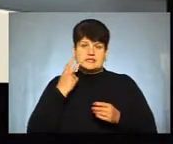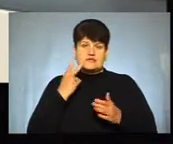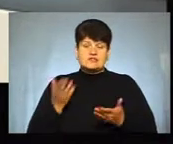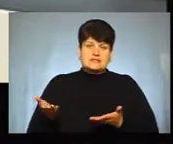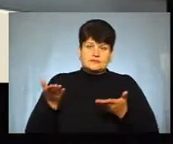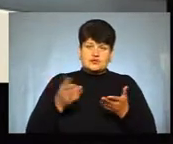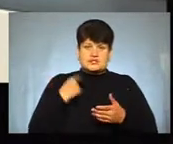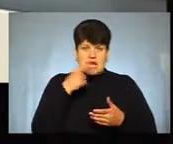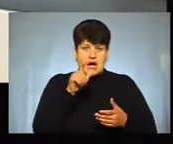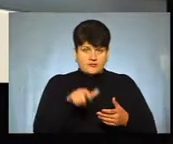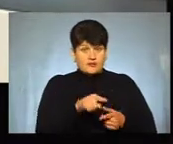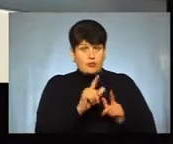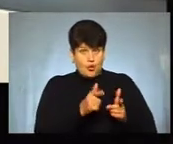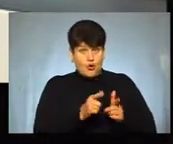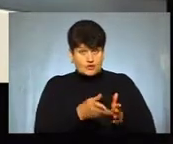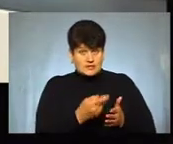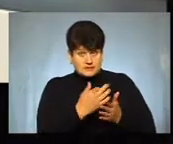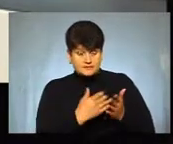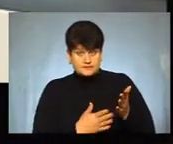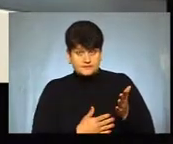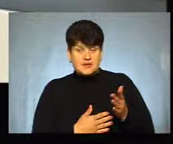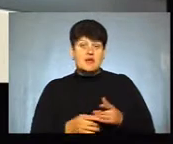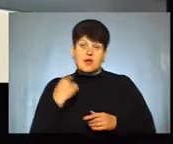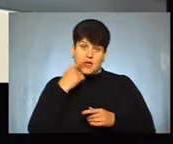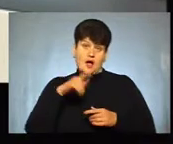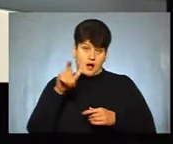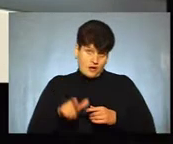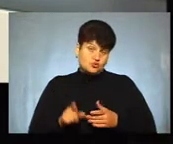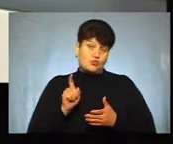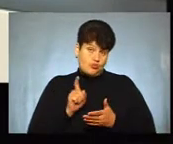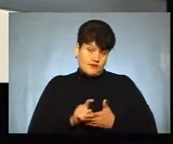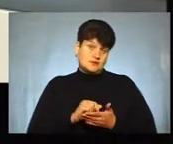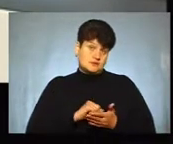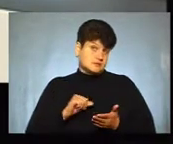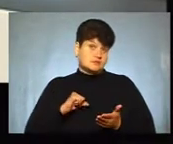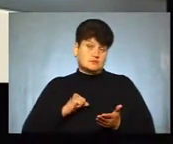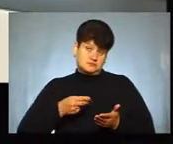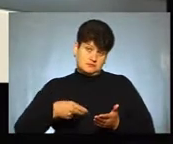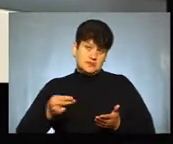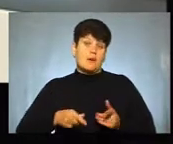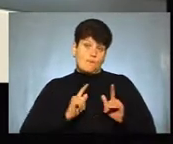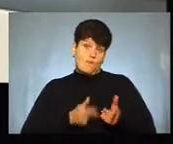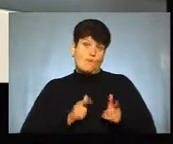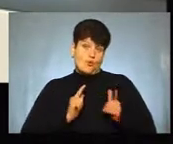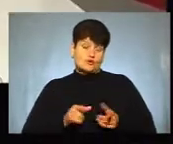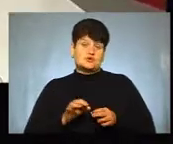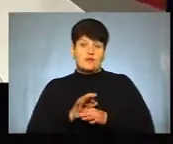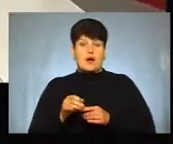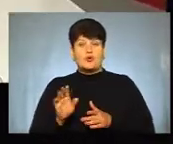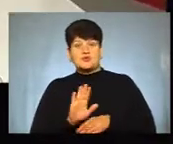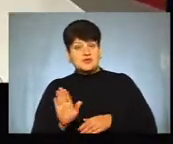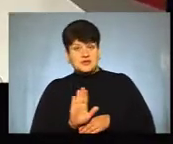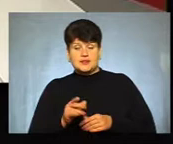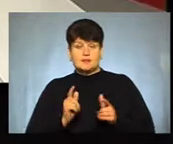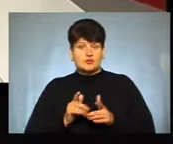автор каже, от чи ви погоджуєте ці всі елементи. І автор повинен, звісно, він підписувати, що так, він погоджується з таким проектом, або ні, не погоджується, і тоді